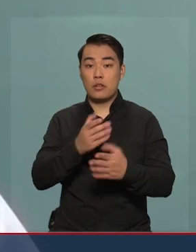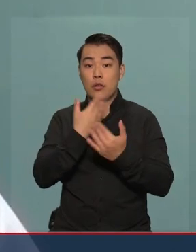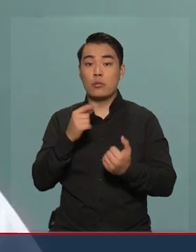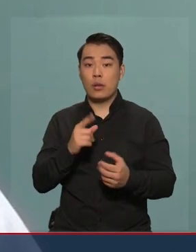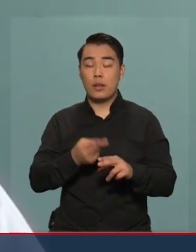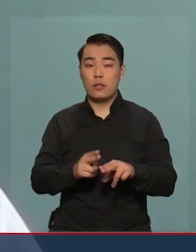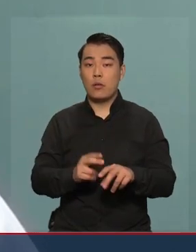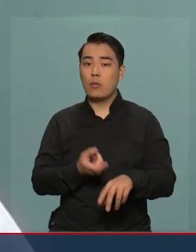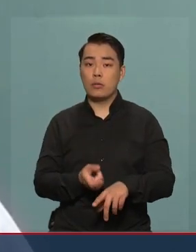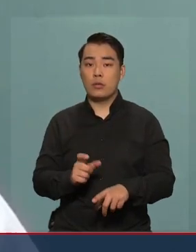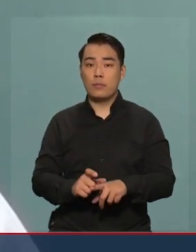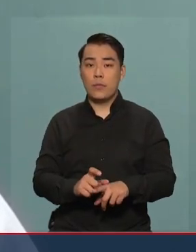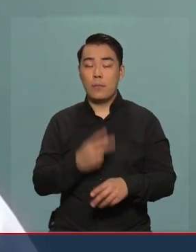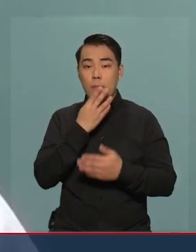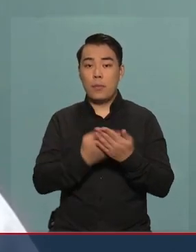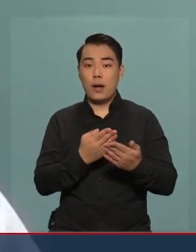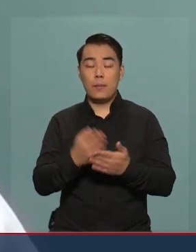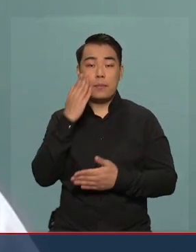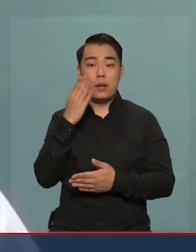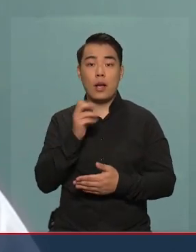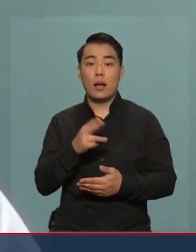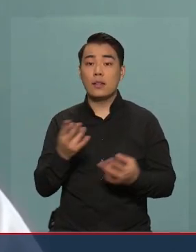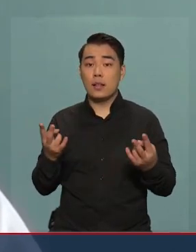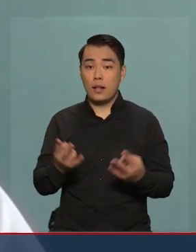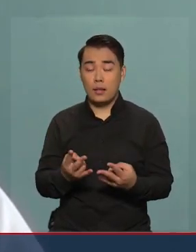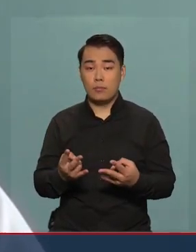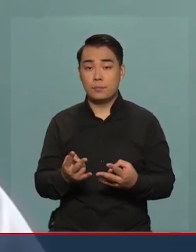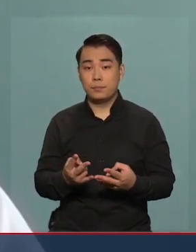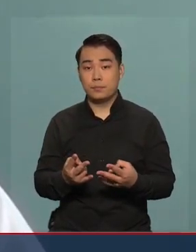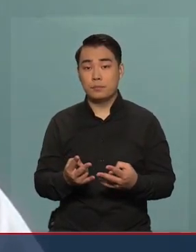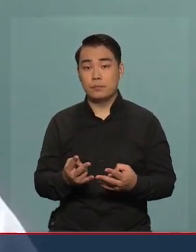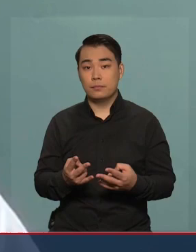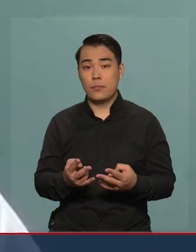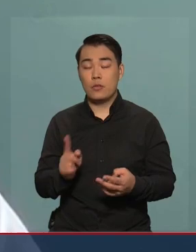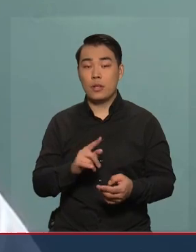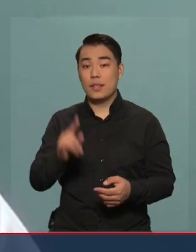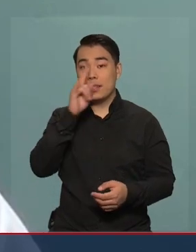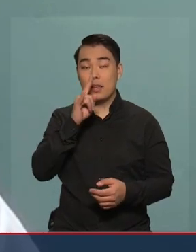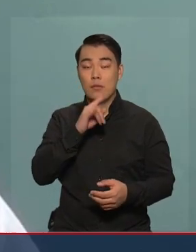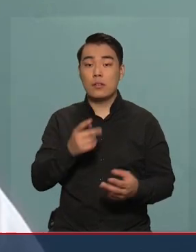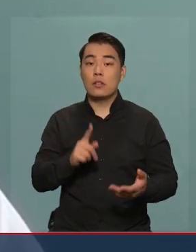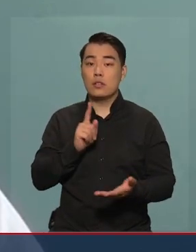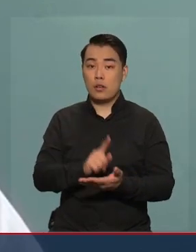такой очень показательный пример того, как надо. То есть нефть мы должны